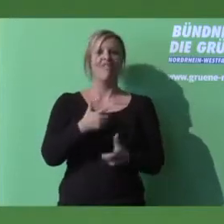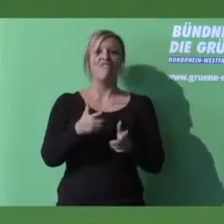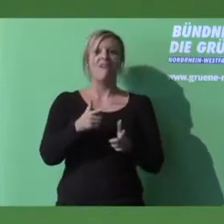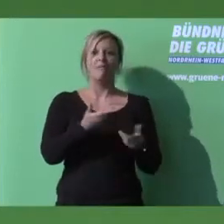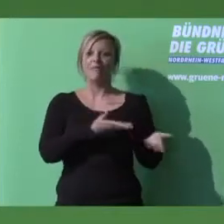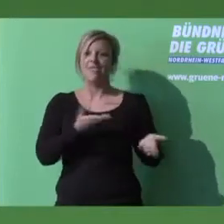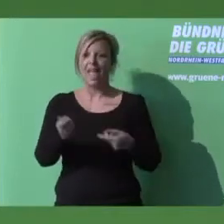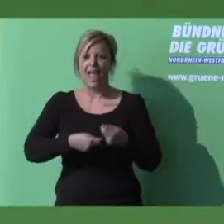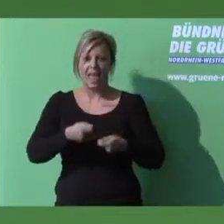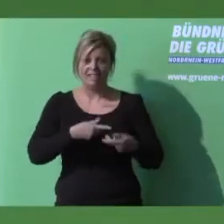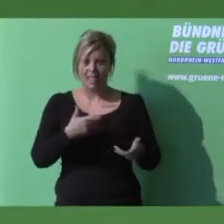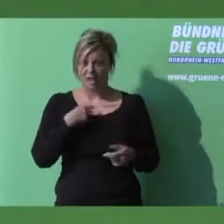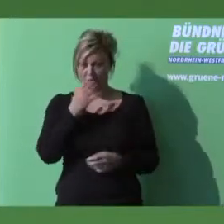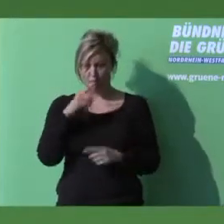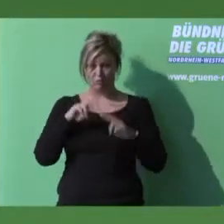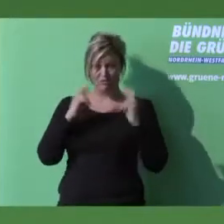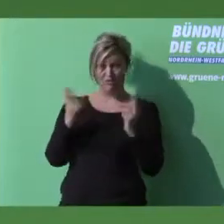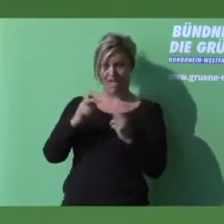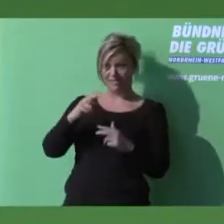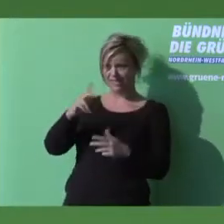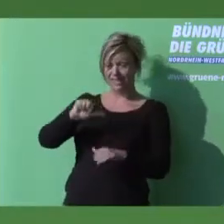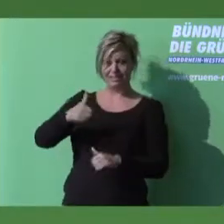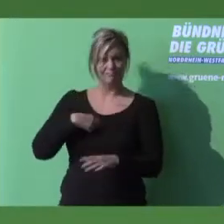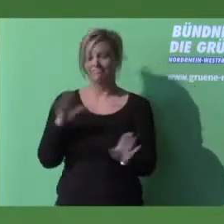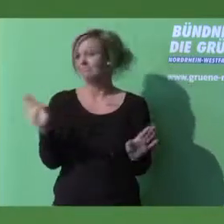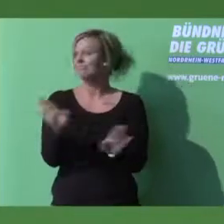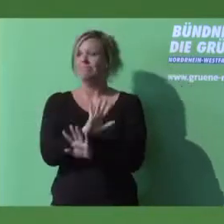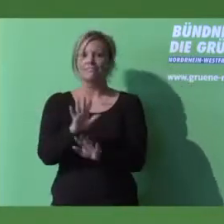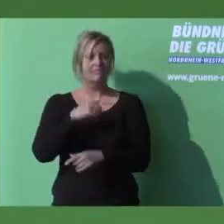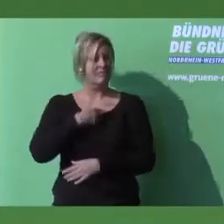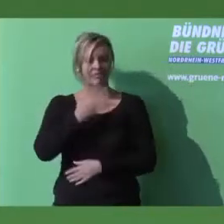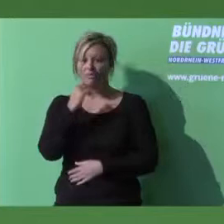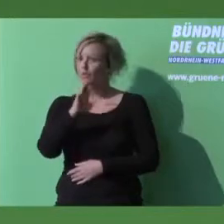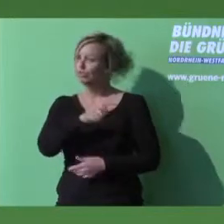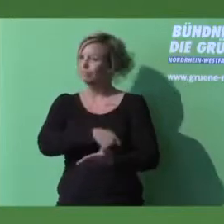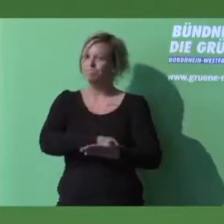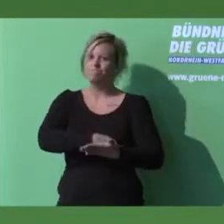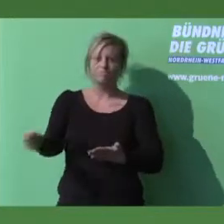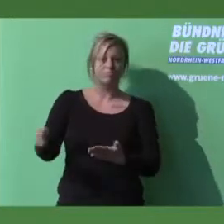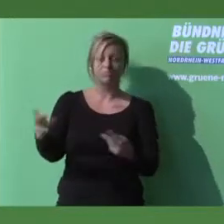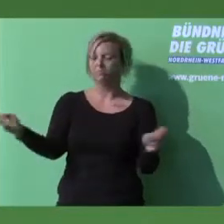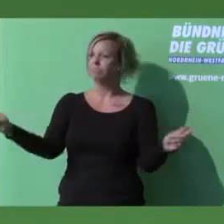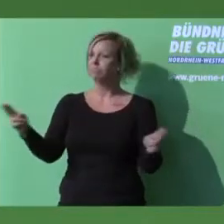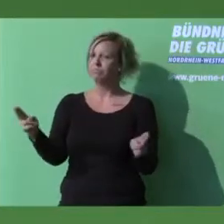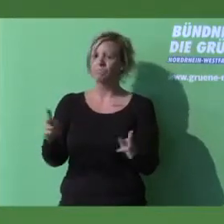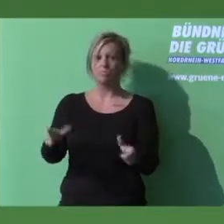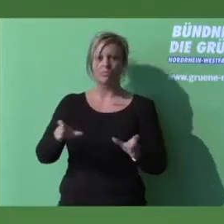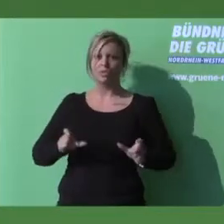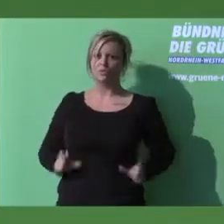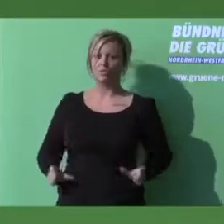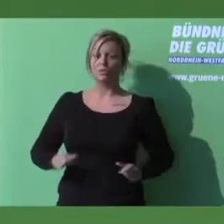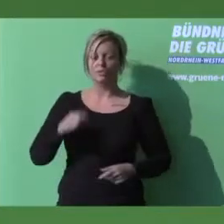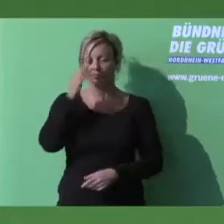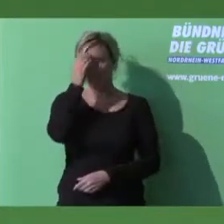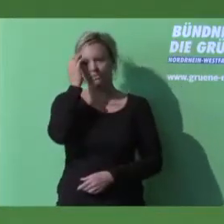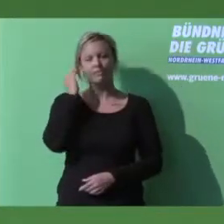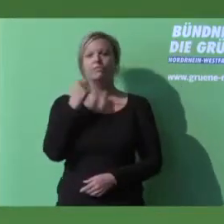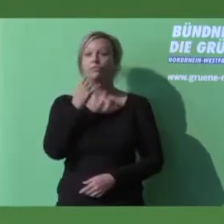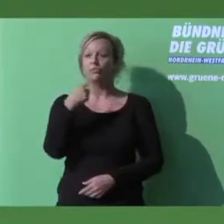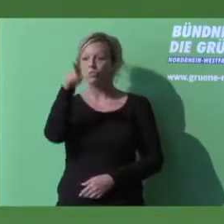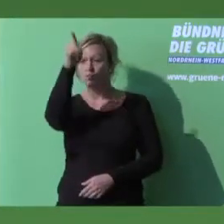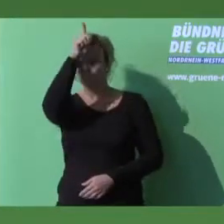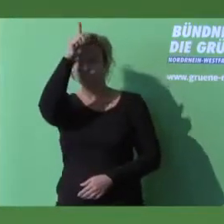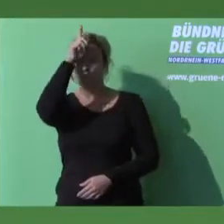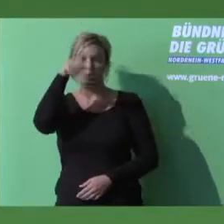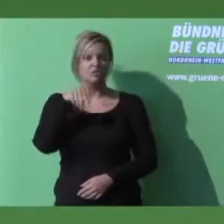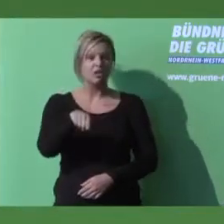Waffenhändler dieser Welt sein. Wir wollen, dass das endlich zurückgefahren wird. Wir wollen, dass es in Deutschland endlich